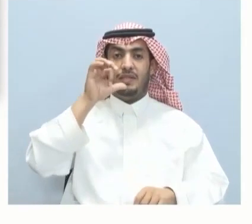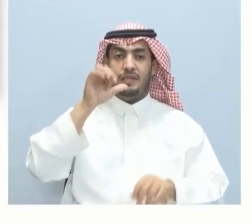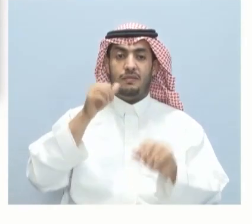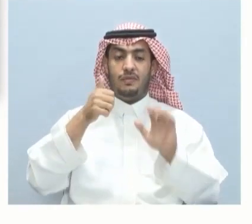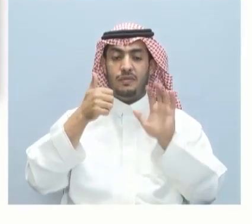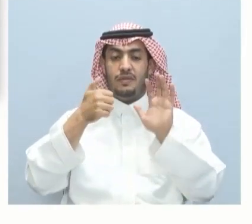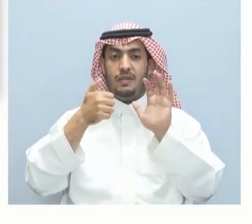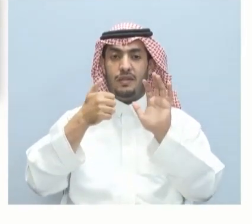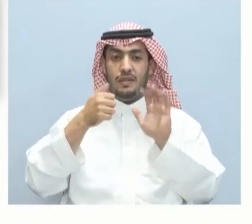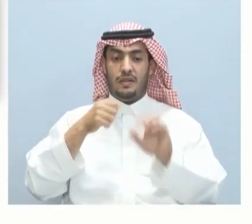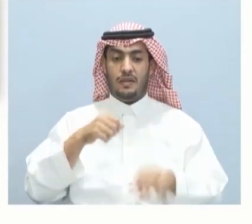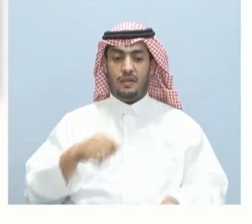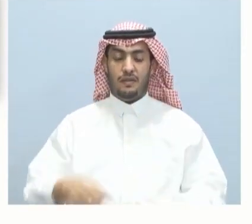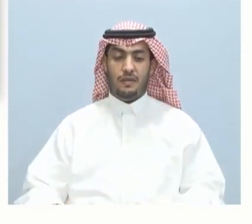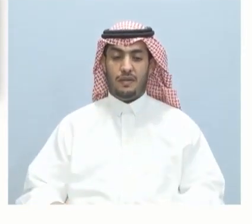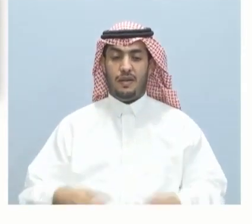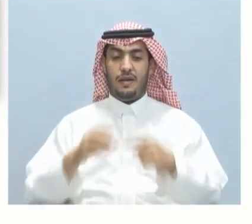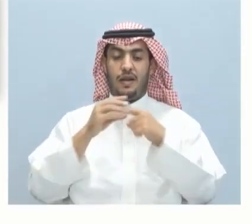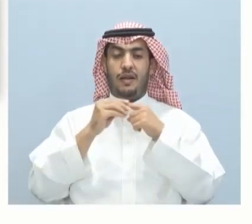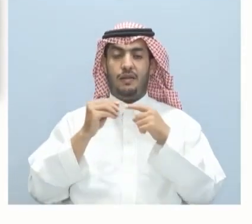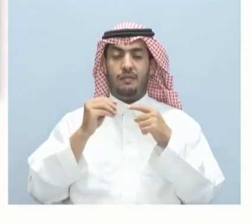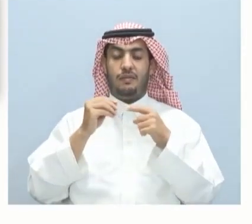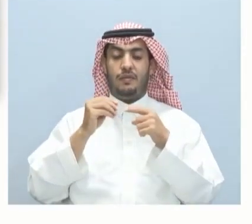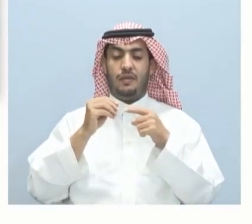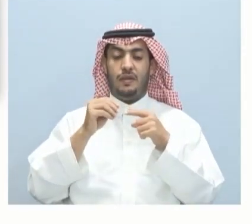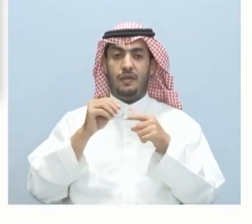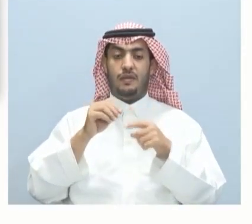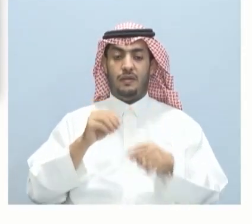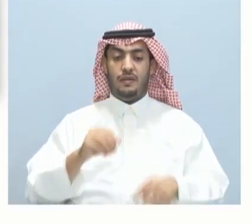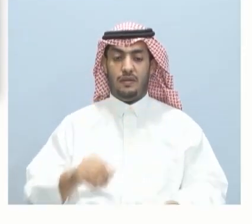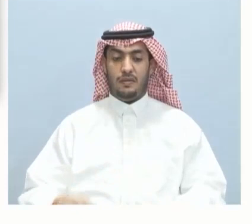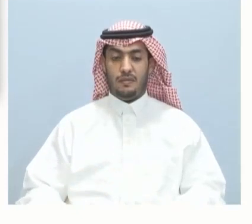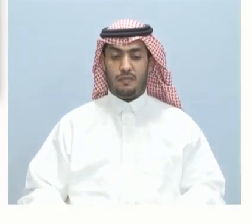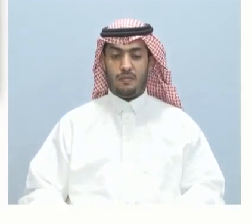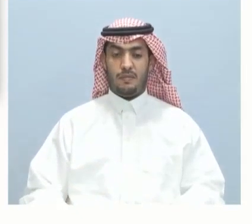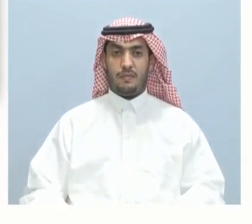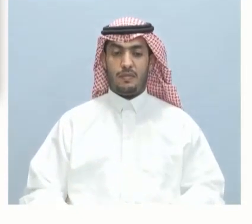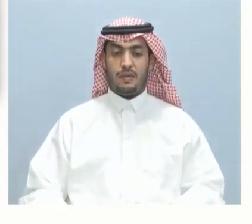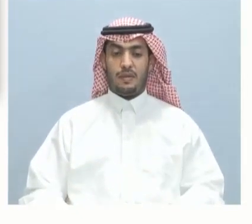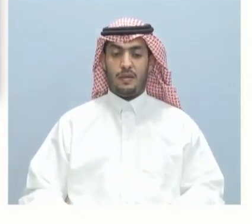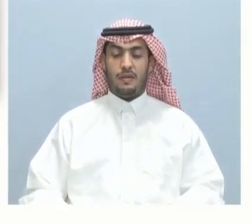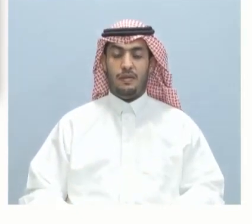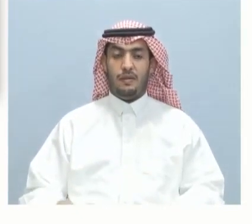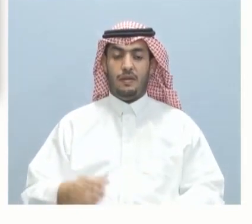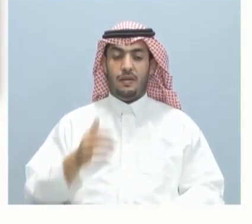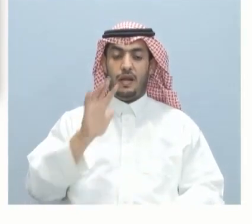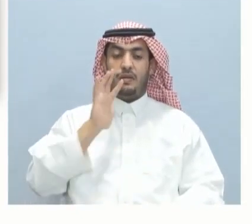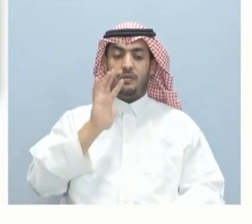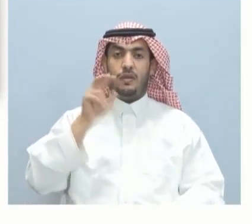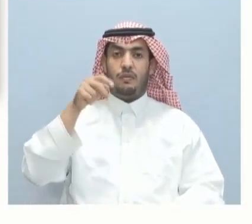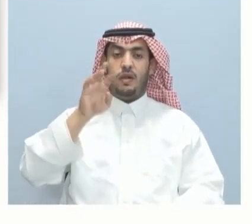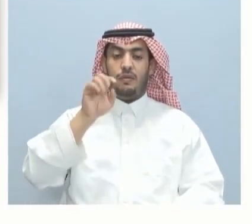حاصل ضرب الاول ناقص من وين جت الاشاره الناقصه هذه تمام ناقص كم ال